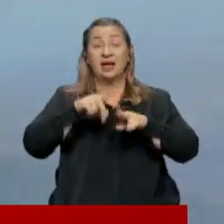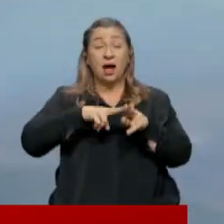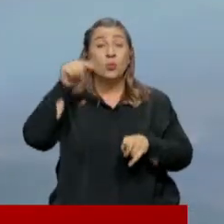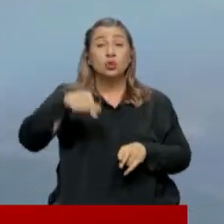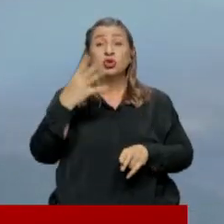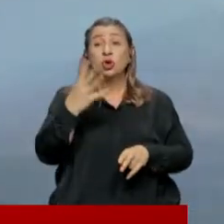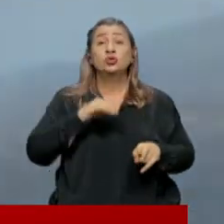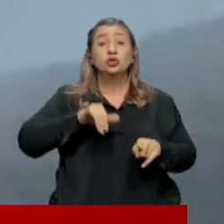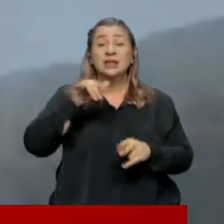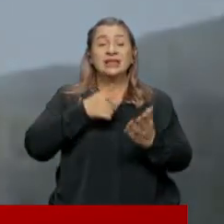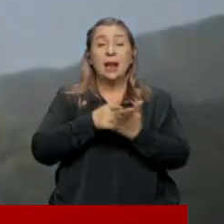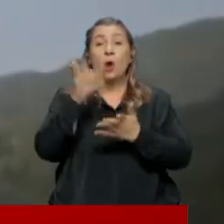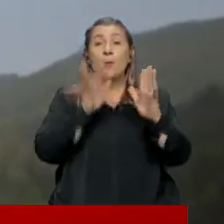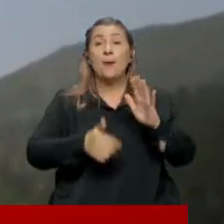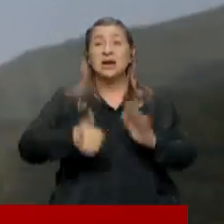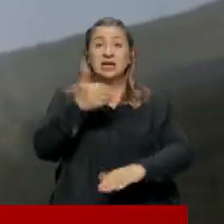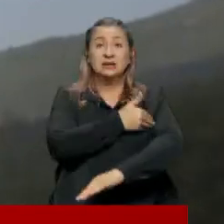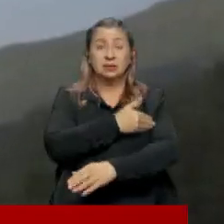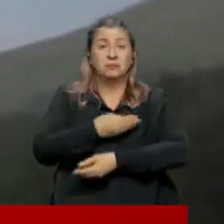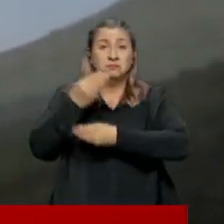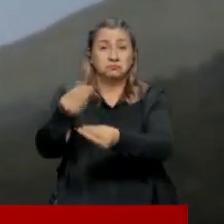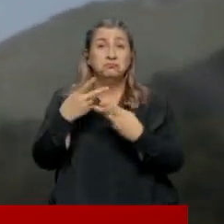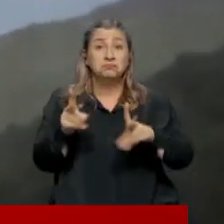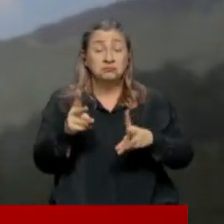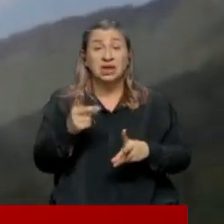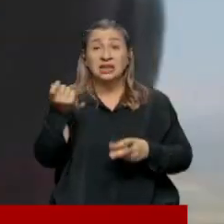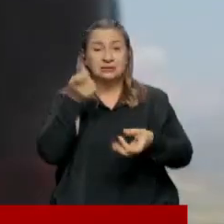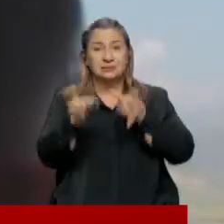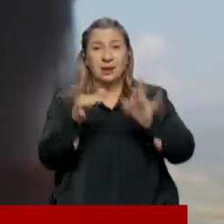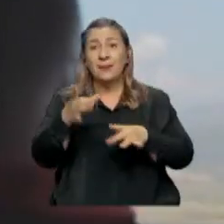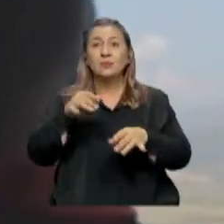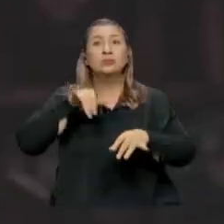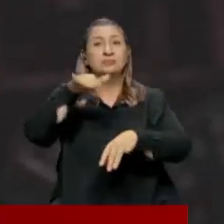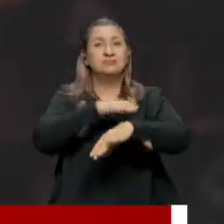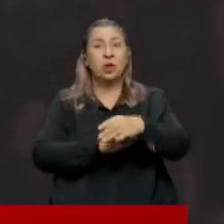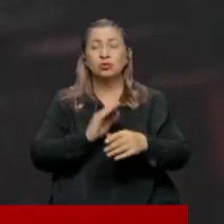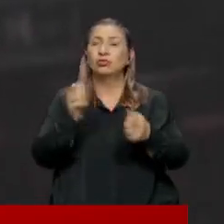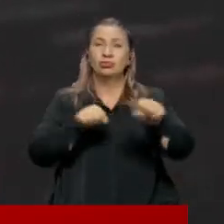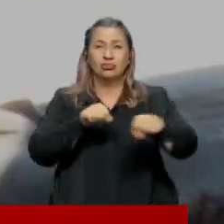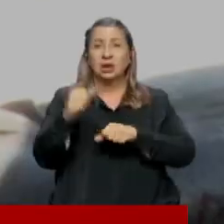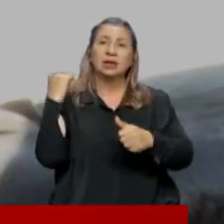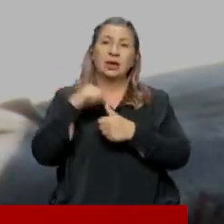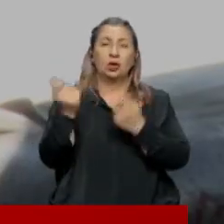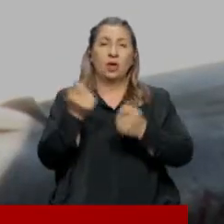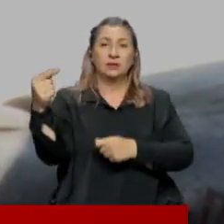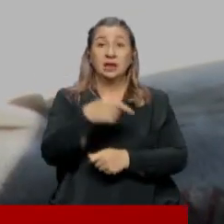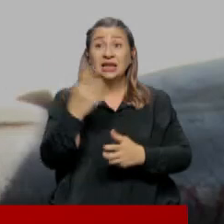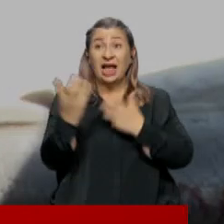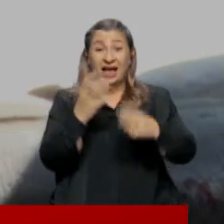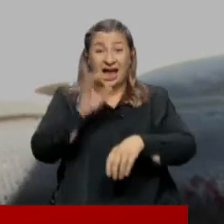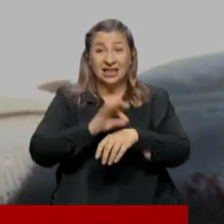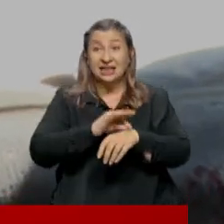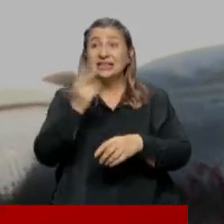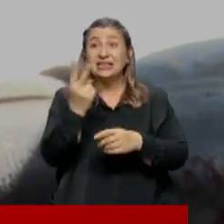4 uçağını da Tarım ve Orman Bakanlığı'nın hizmetine sunabilecek. İşten çıkarılan pilotlar da tekrar görevine döndü. Yangın anında 2